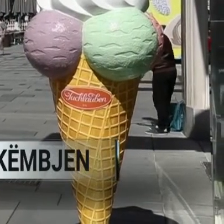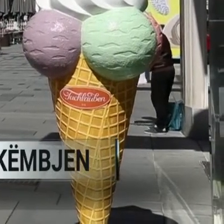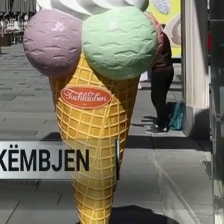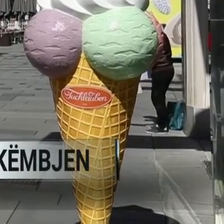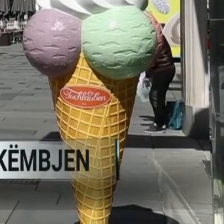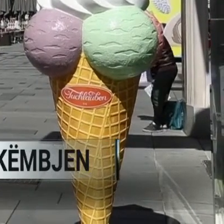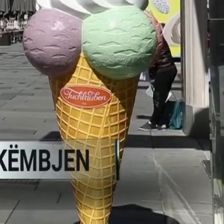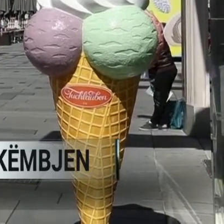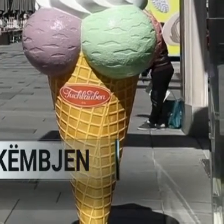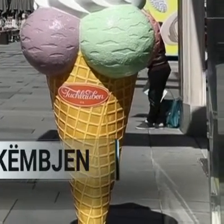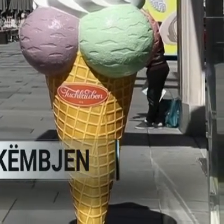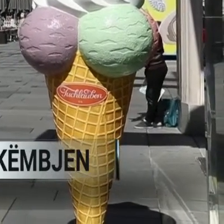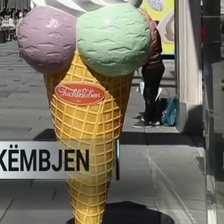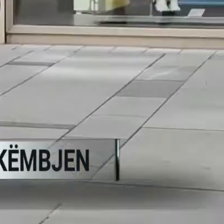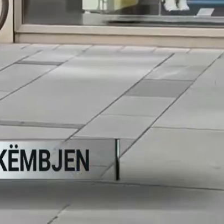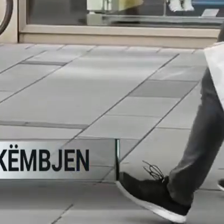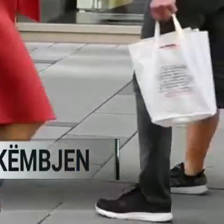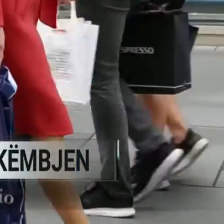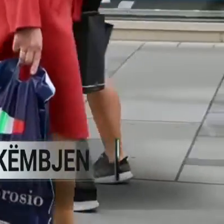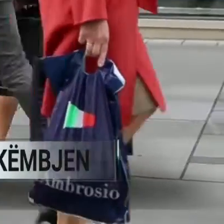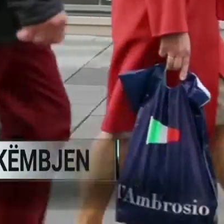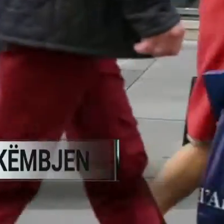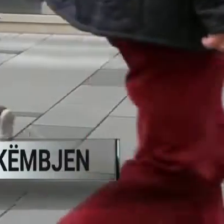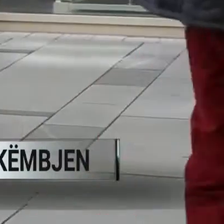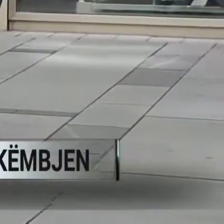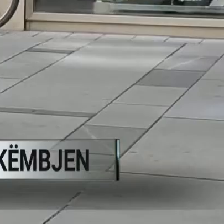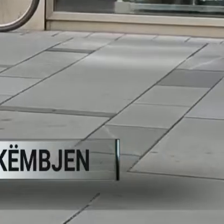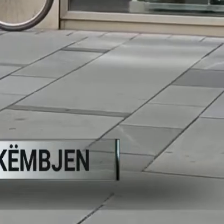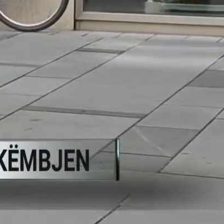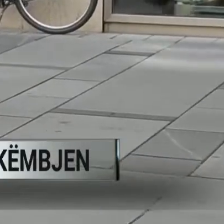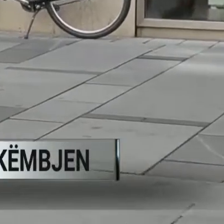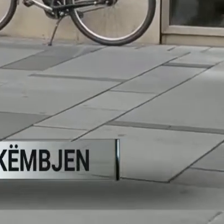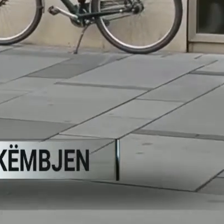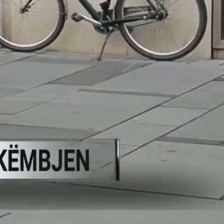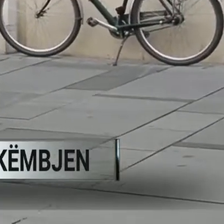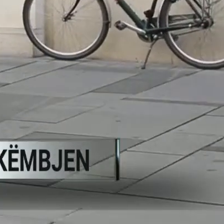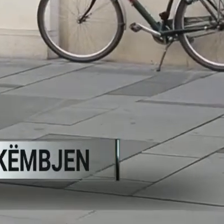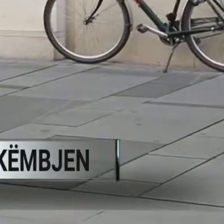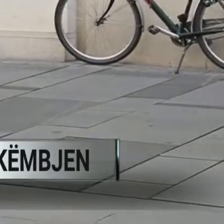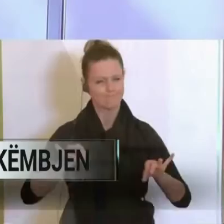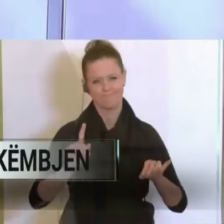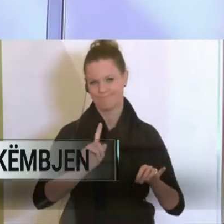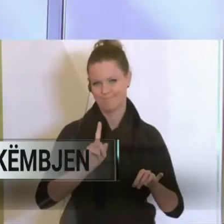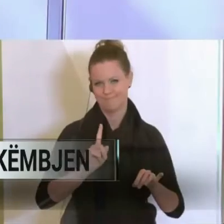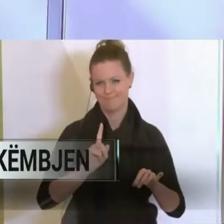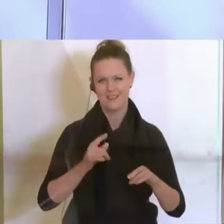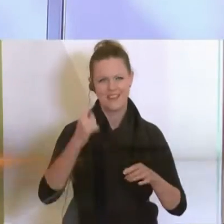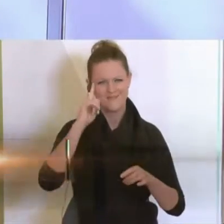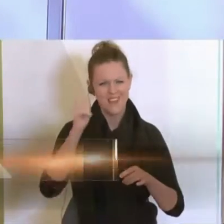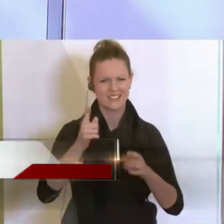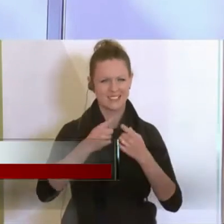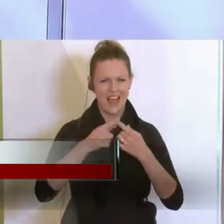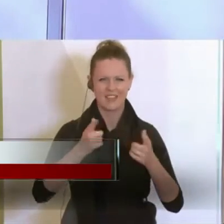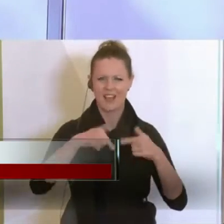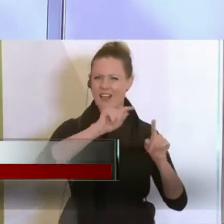mbështetëse për atë që Kurz e quajti shpirti i vendit, synojnë rritje të konsumit dhe ulje të taksave. Ram dakord për një